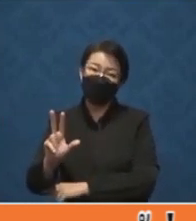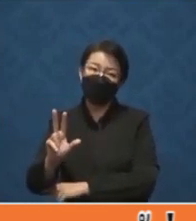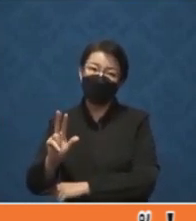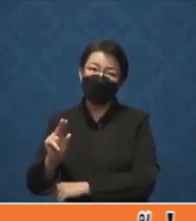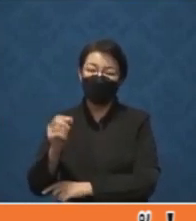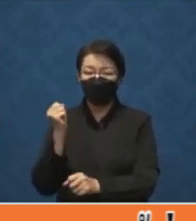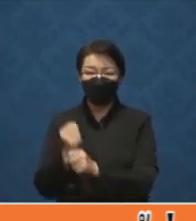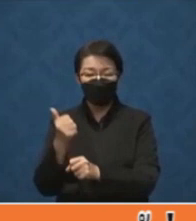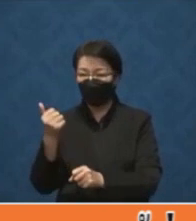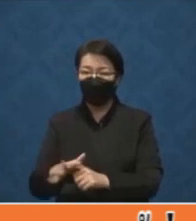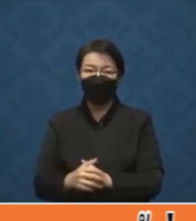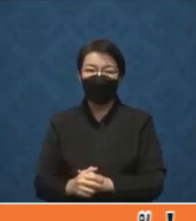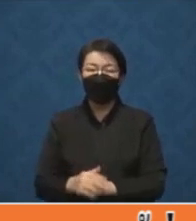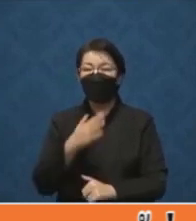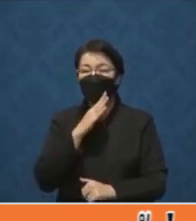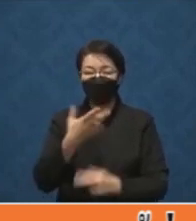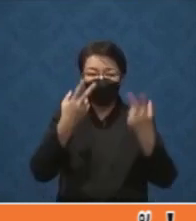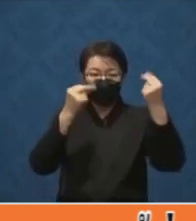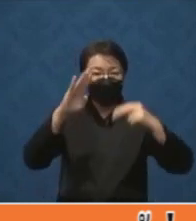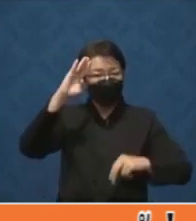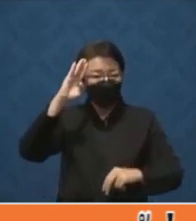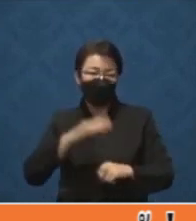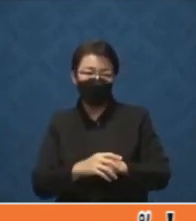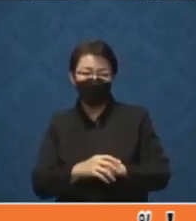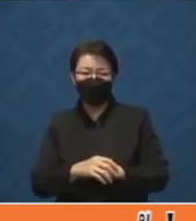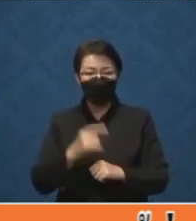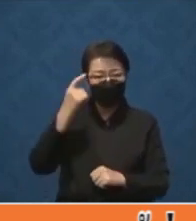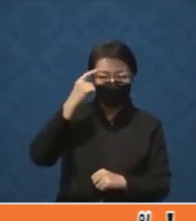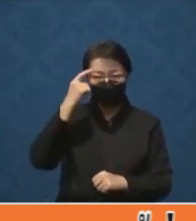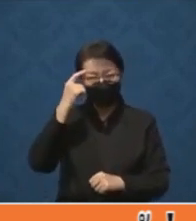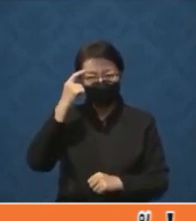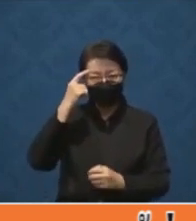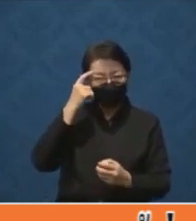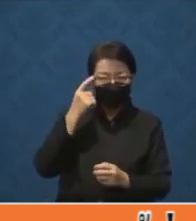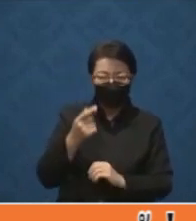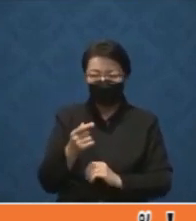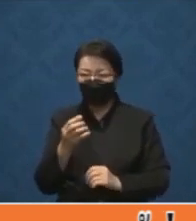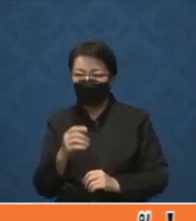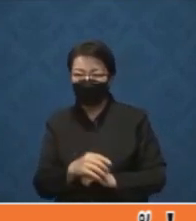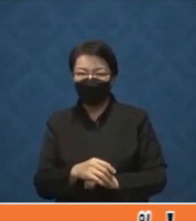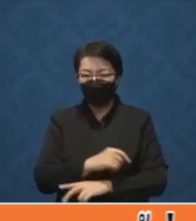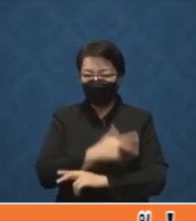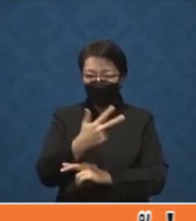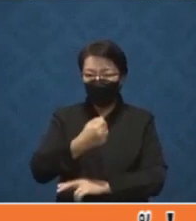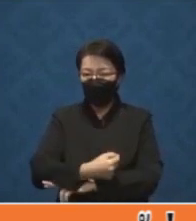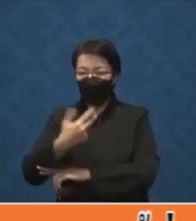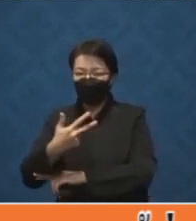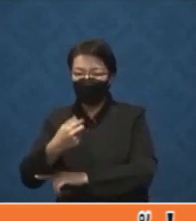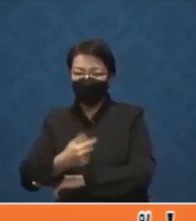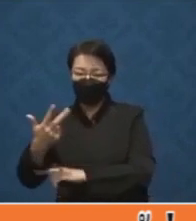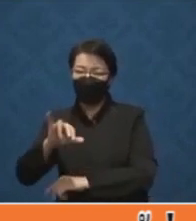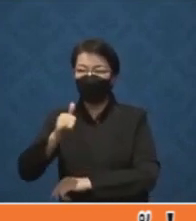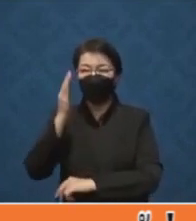างหากจะมีนายกรัฐมนตรีคนไหนหัวหมอมากถึงขนาดที่จะค่อยๆประกาศสถานการณ์ฉุกเฉินไปทีละ